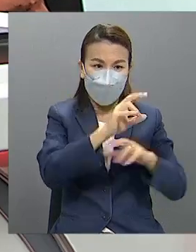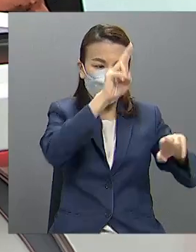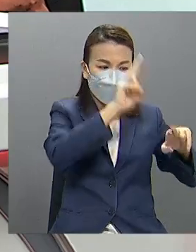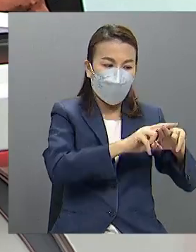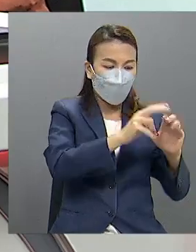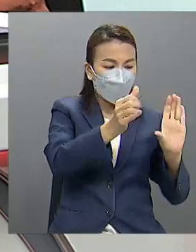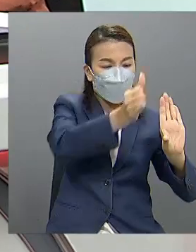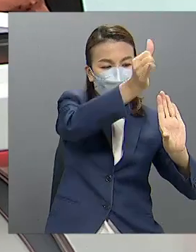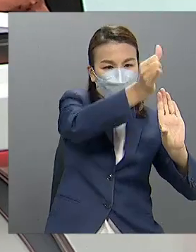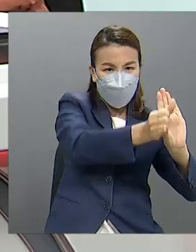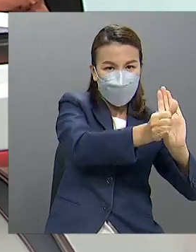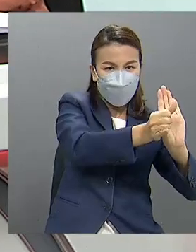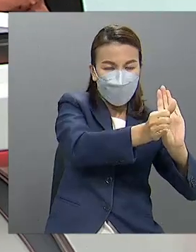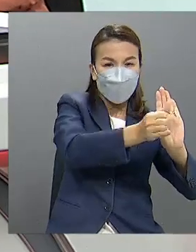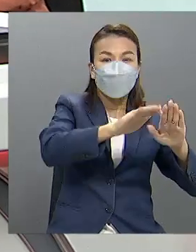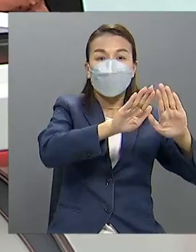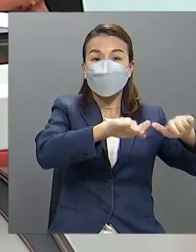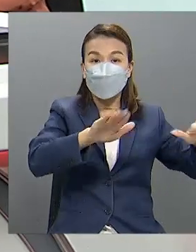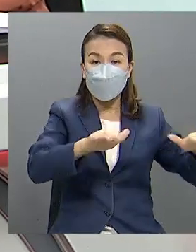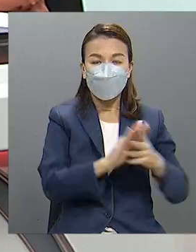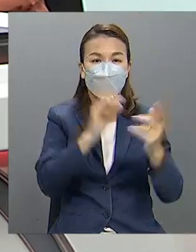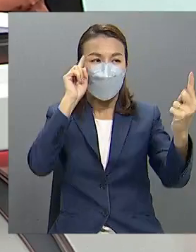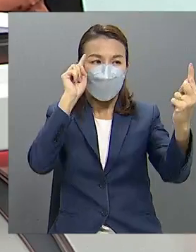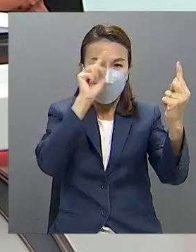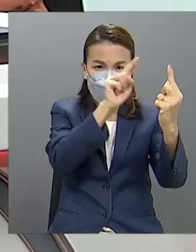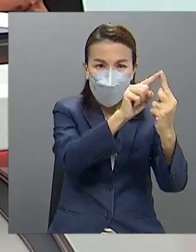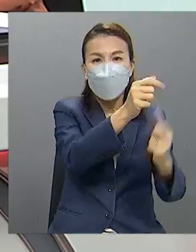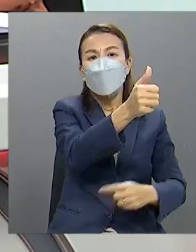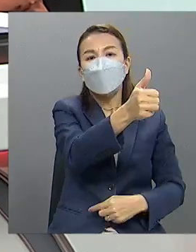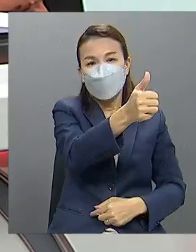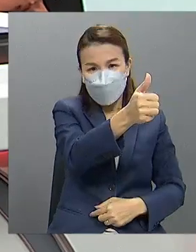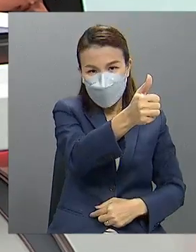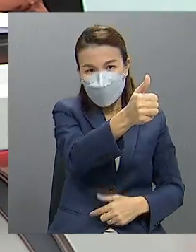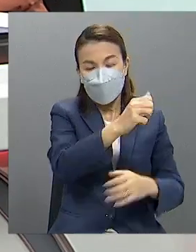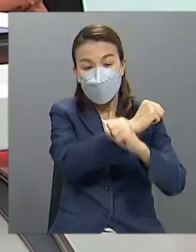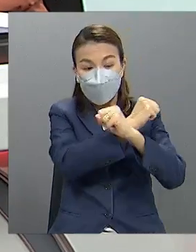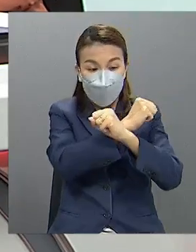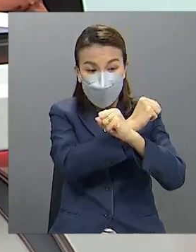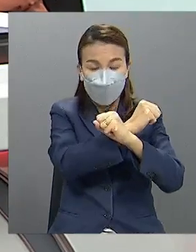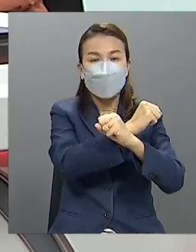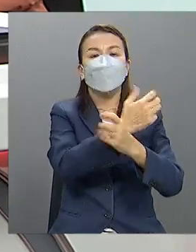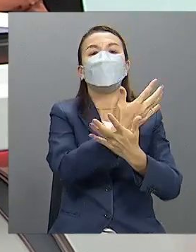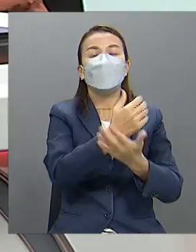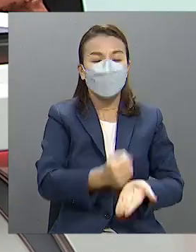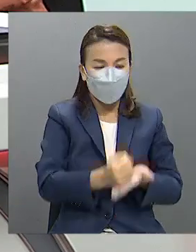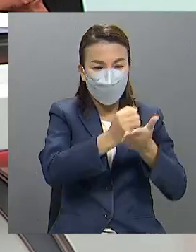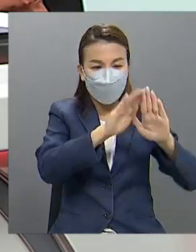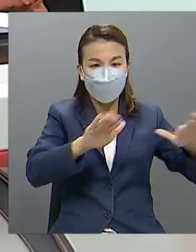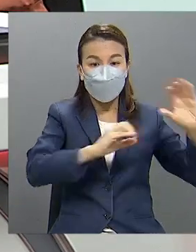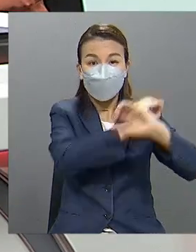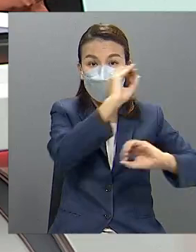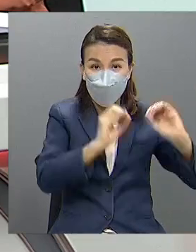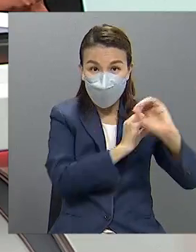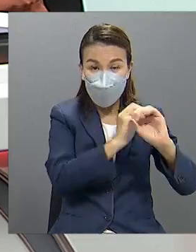พราะถึงแม้เจตนารมณ์ของกฎหมายเป็นเรื่องดีที่ไม่มีใครค้านก็คือเรื่องความปลอดภัยของเด็กๆแต่คงต้องยอมรับนะ